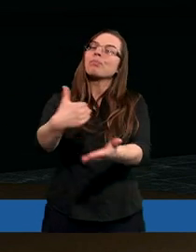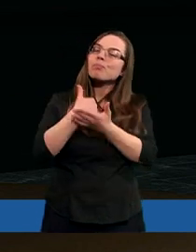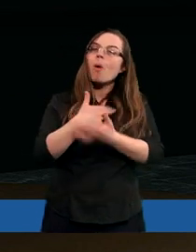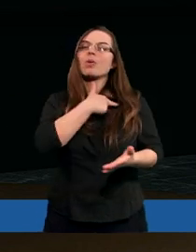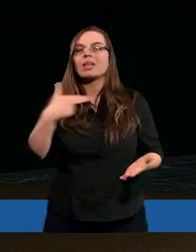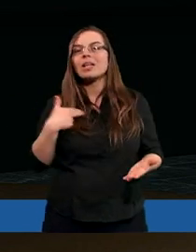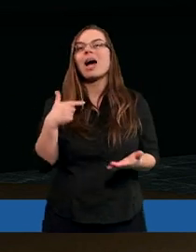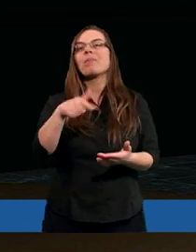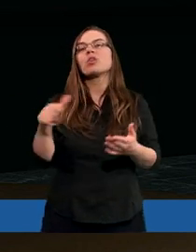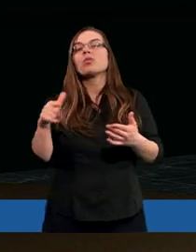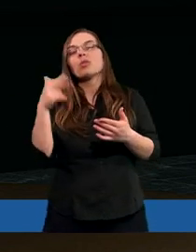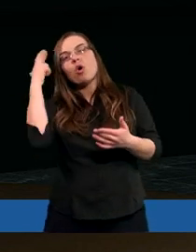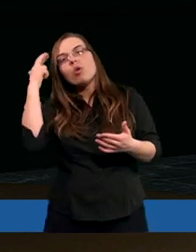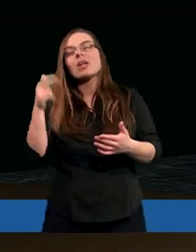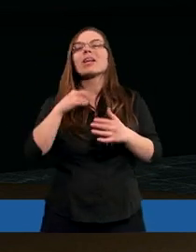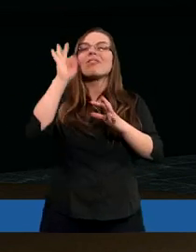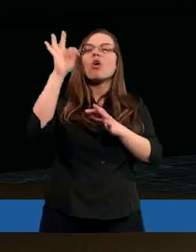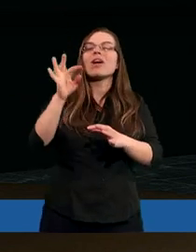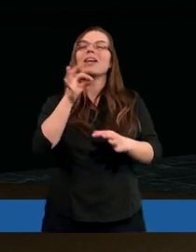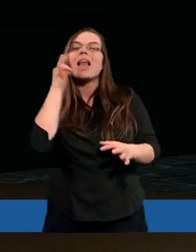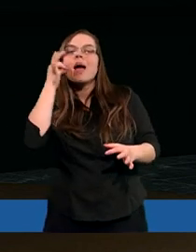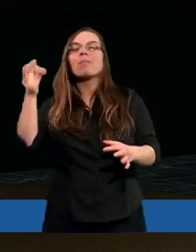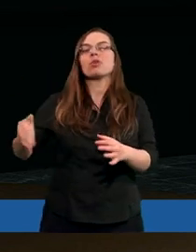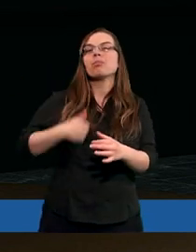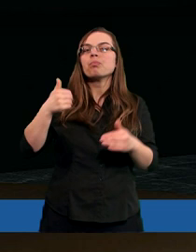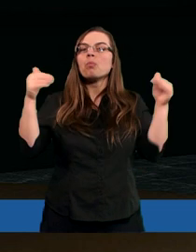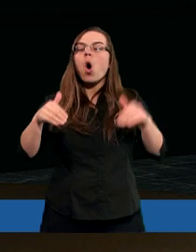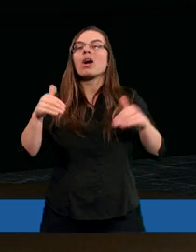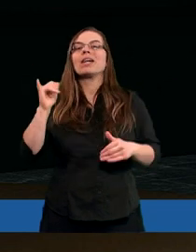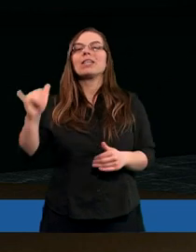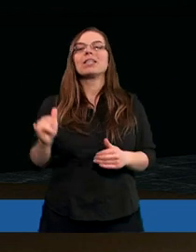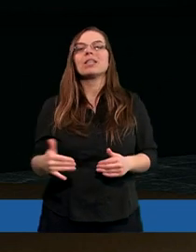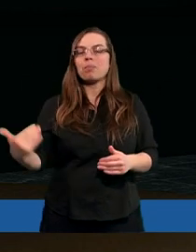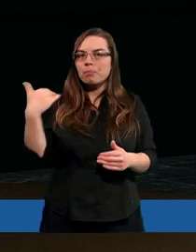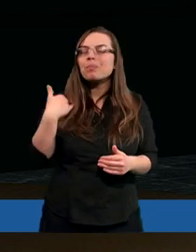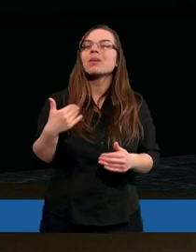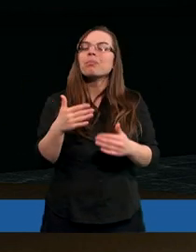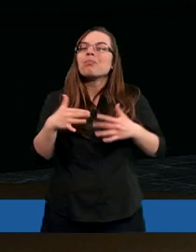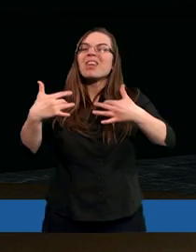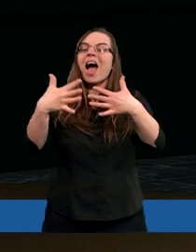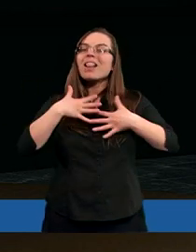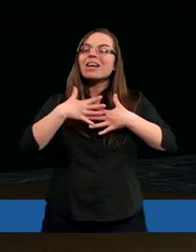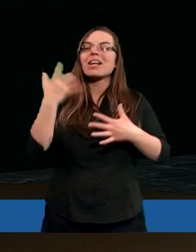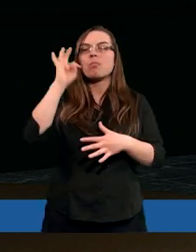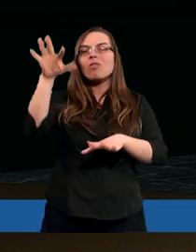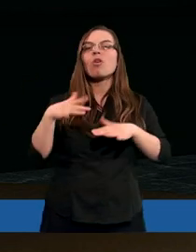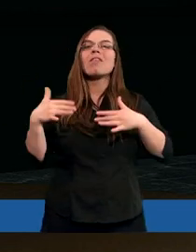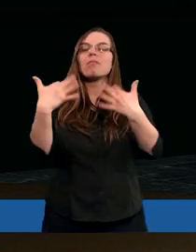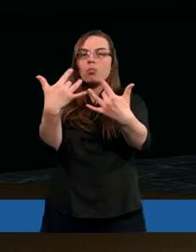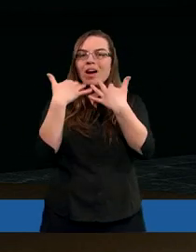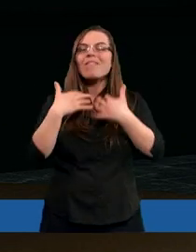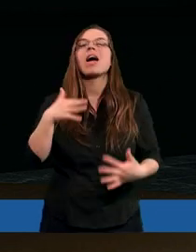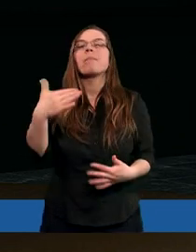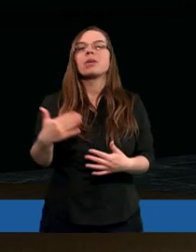do atmosfery, która jest w niebie. Panie, abyśmy mogli być pod Twoim wpływem. Błogosław teraz tę